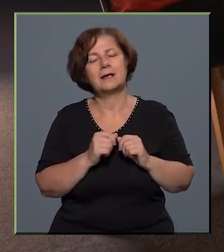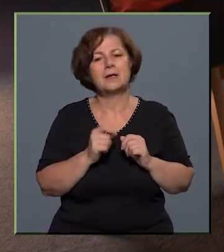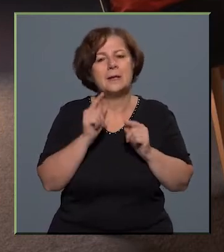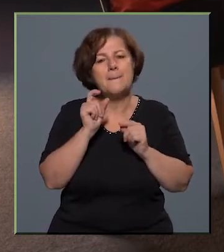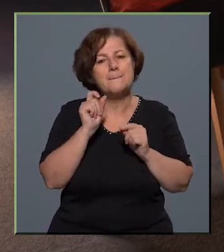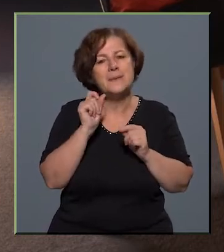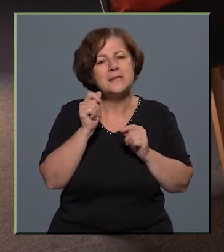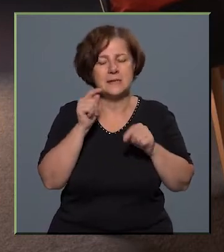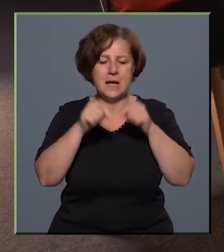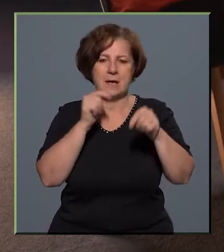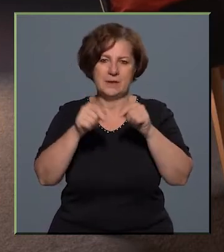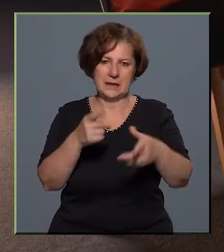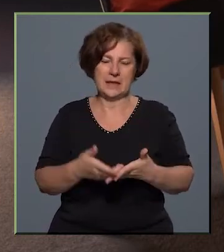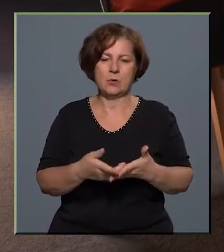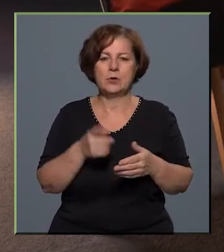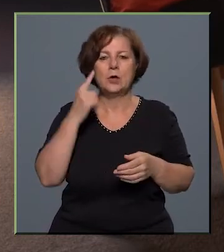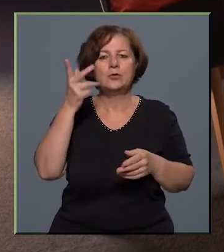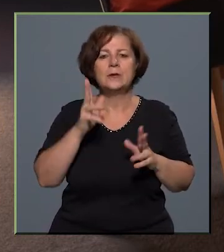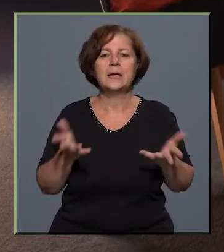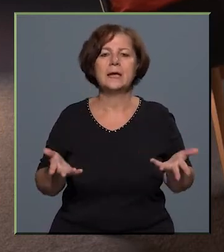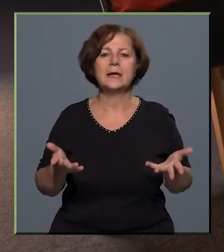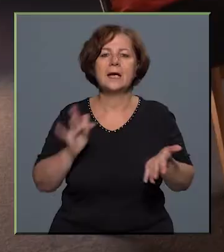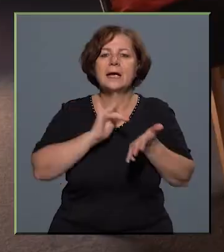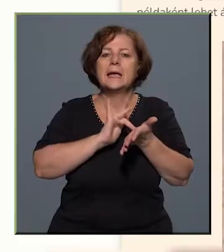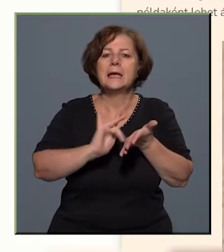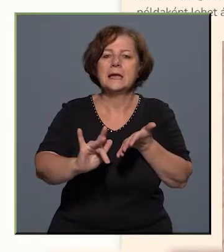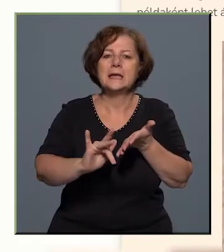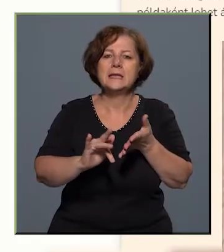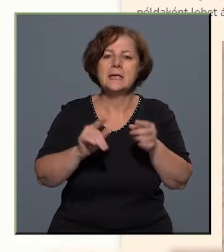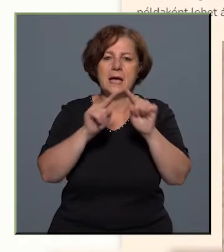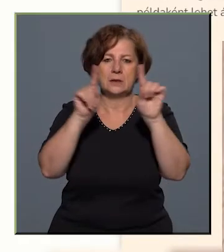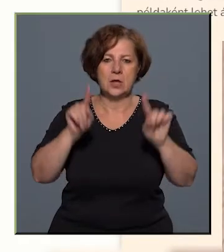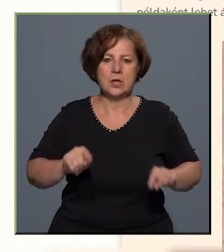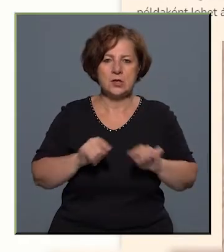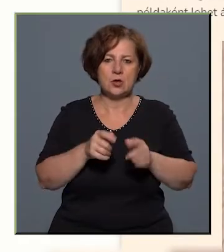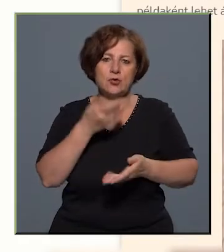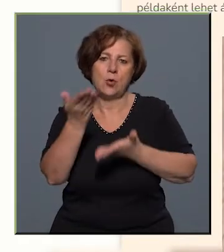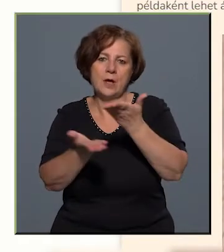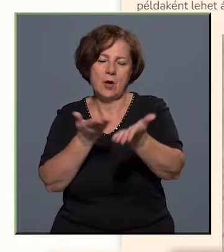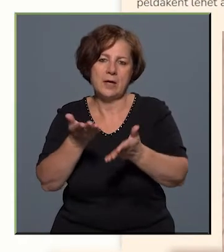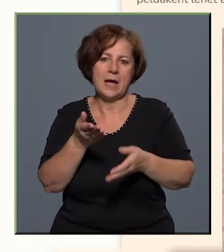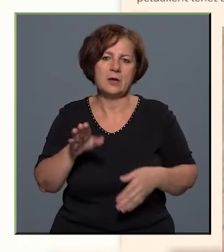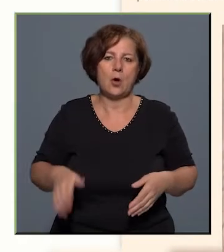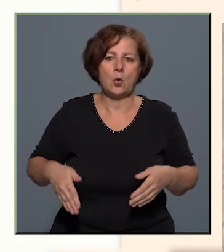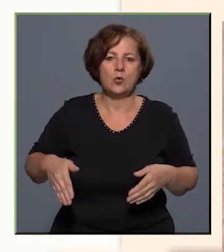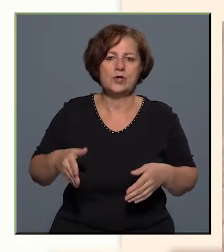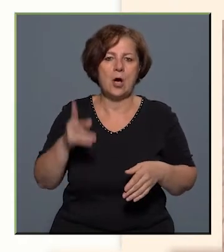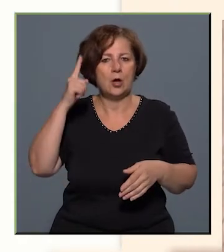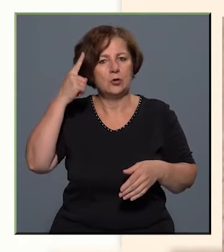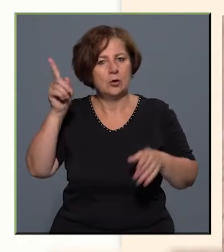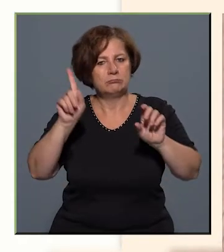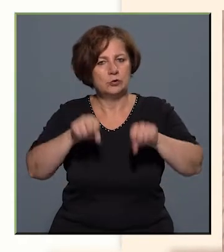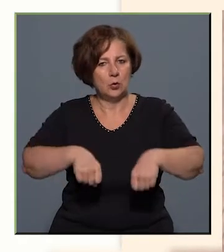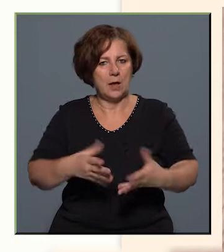egy kisebb léptékű, hogy tudnilik ingyen zacskókat ajánlanak a